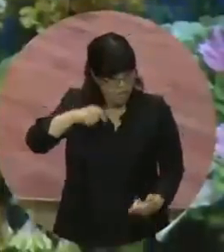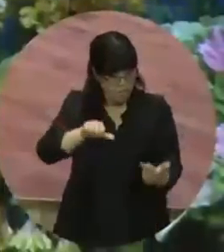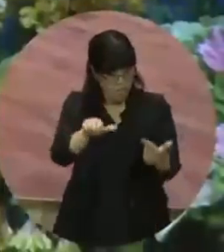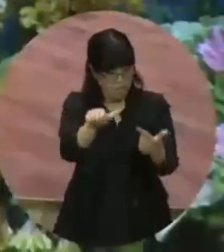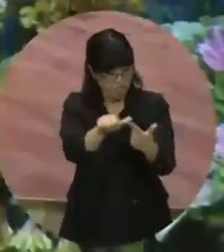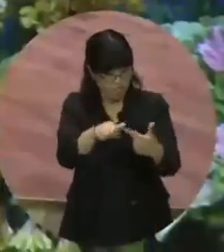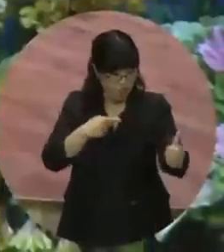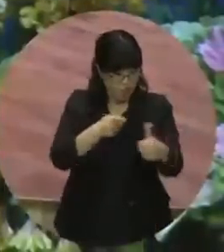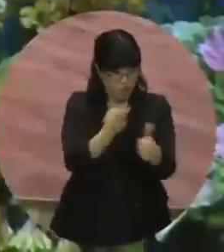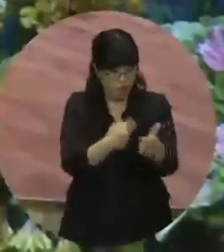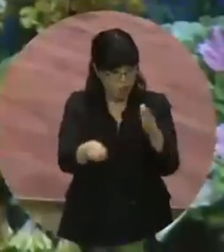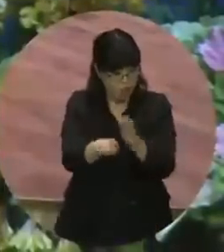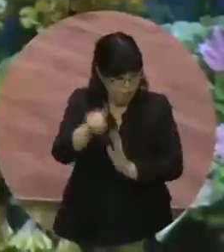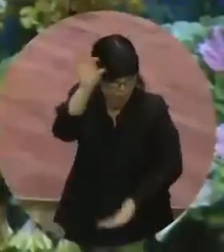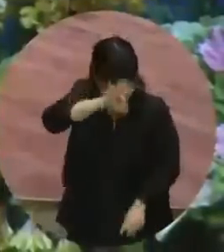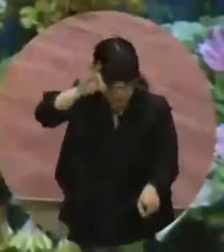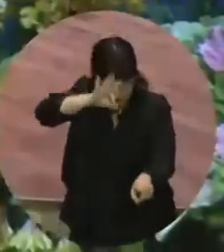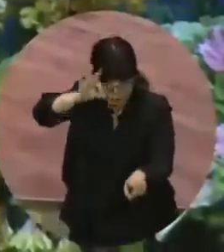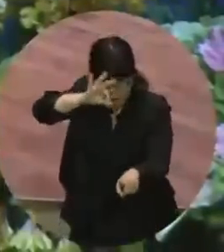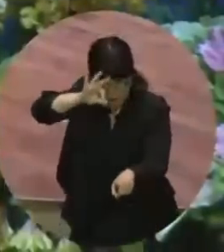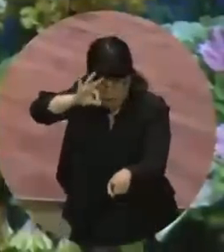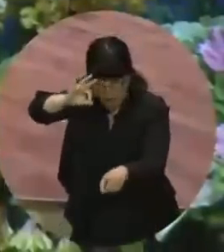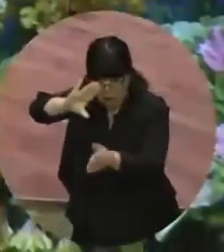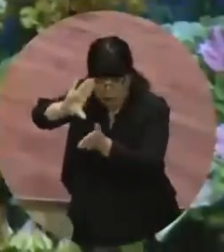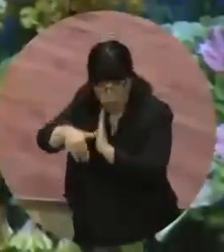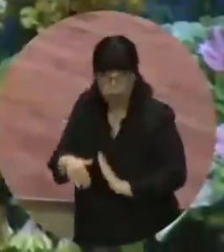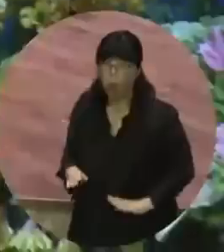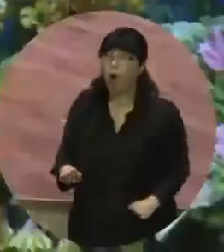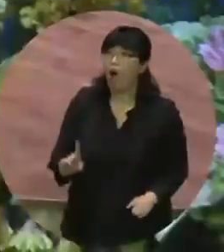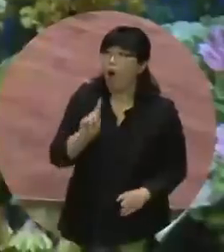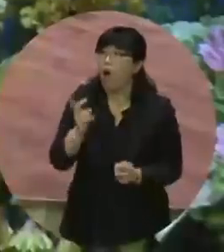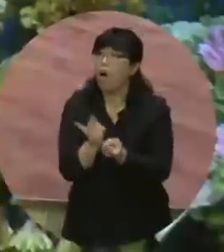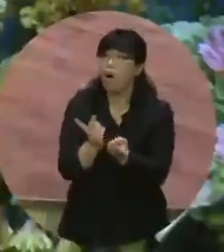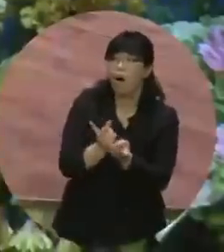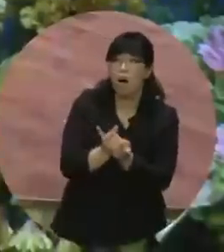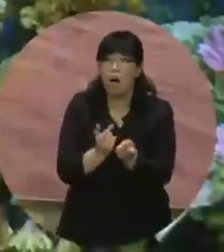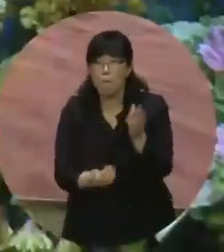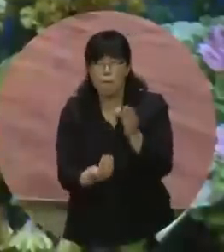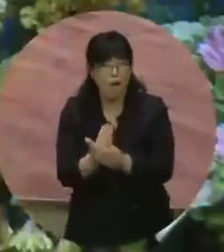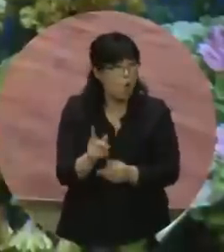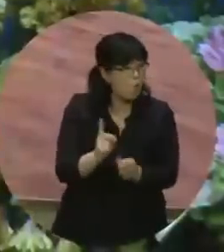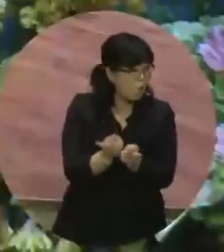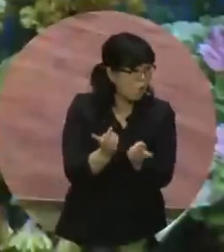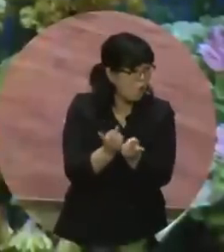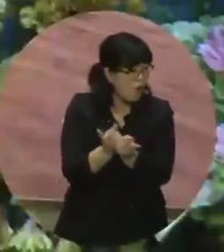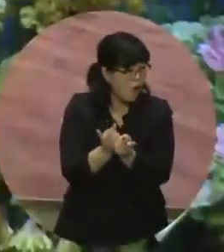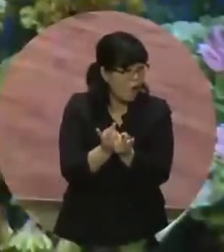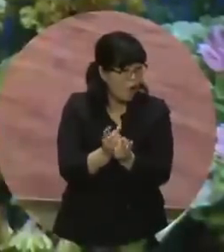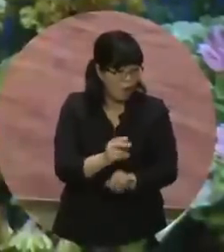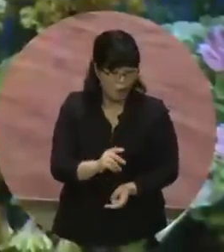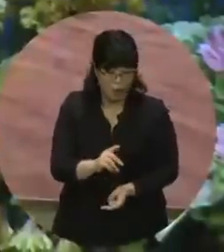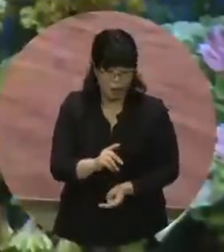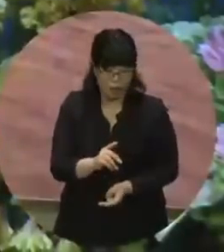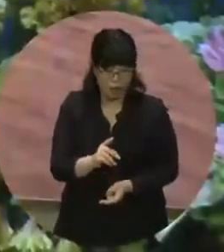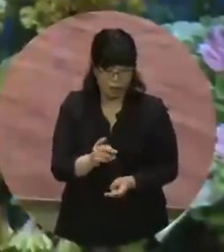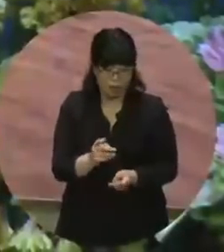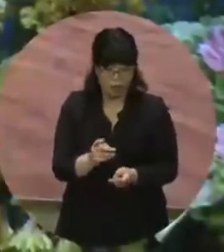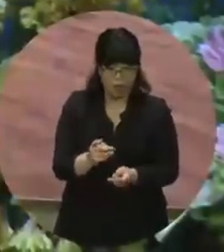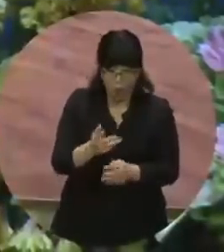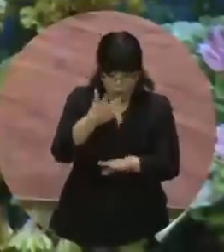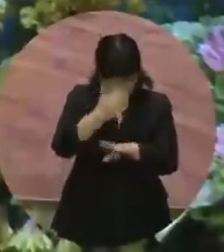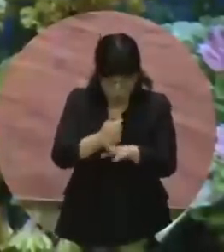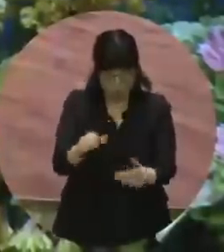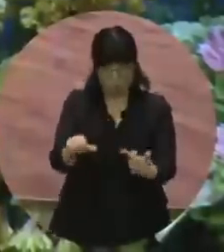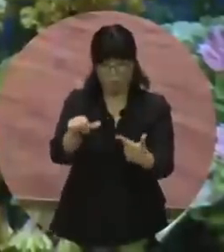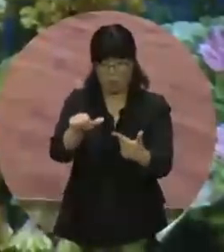리브가가 아들 야곱을 자기 오빠 집으로 외삼촌 라반 집으로 보내지요. 거기 가라. 화란입니다.